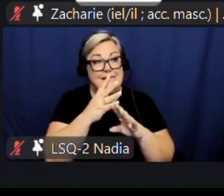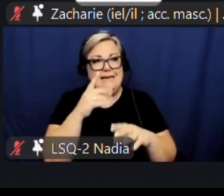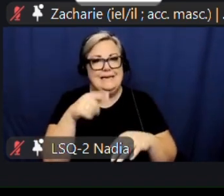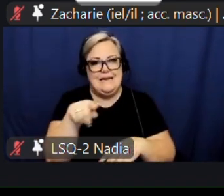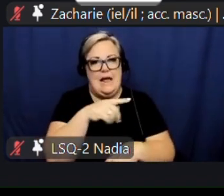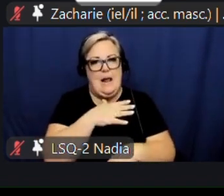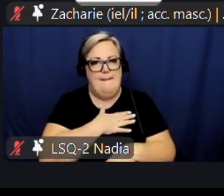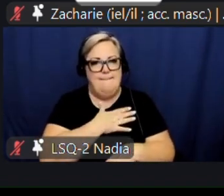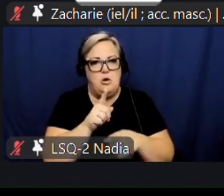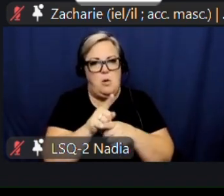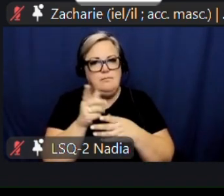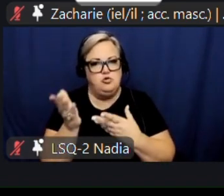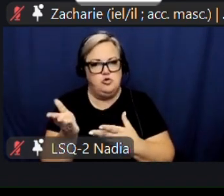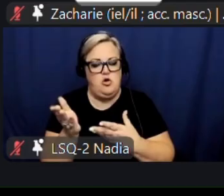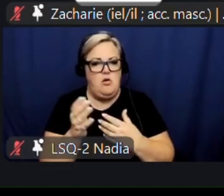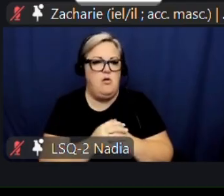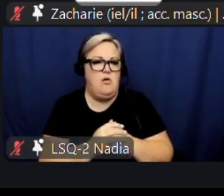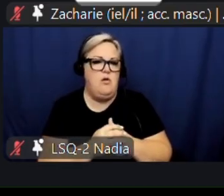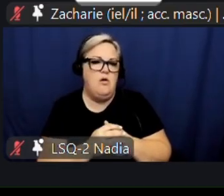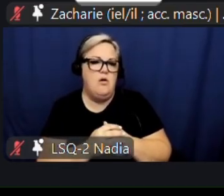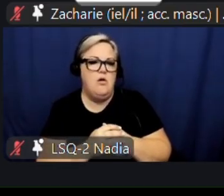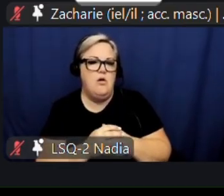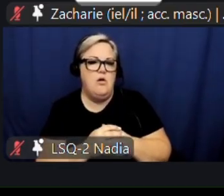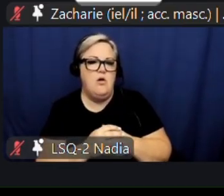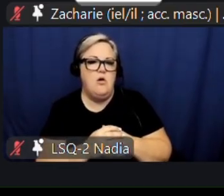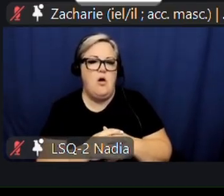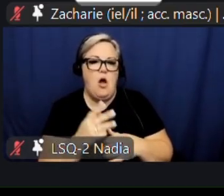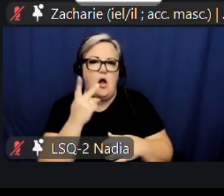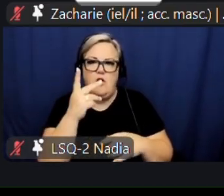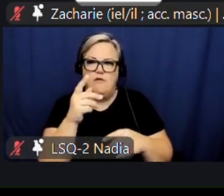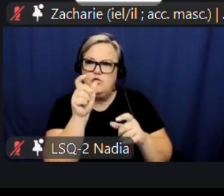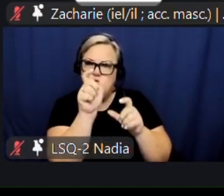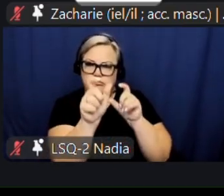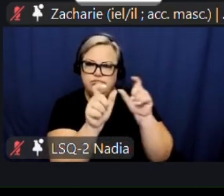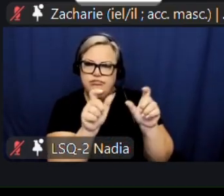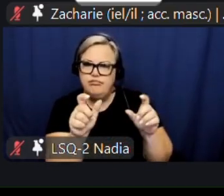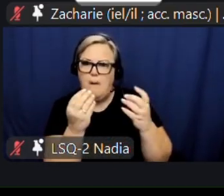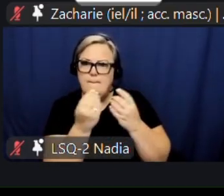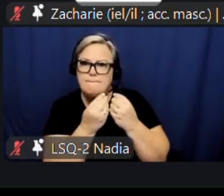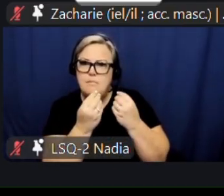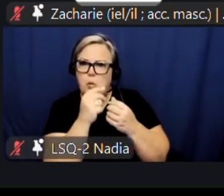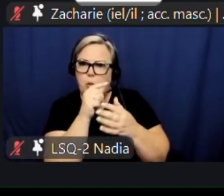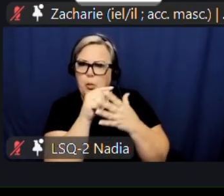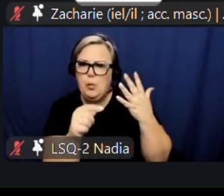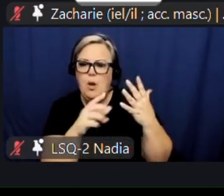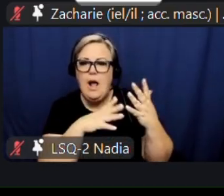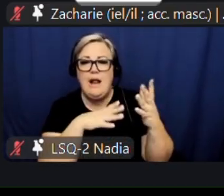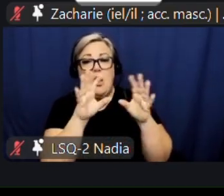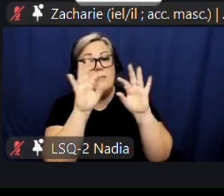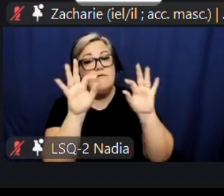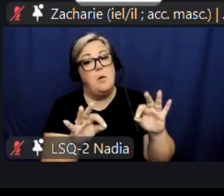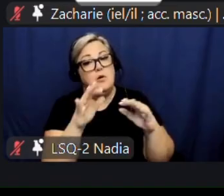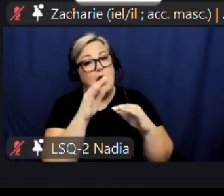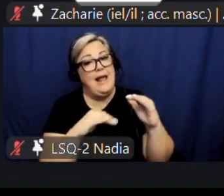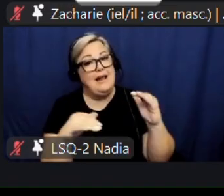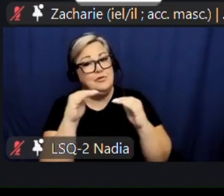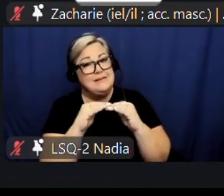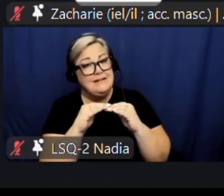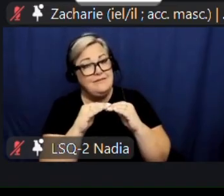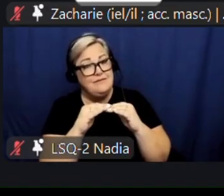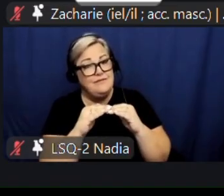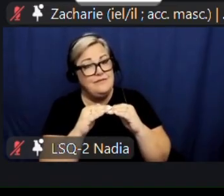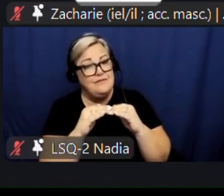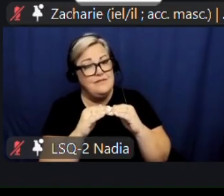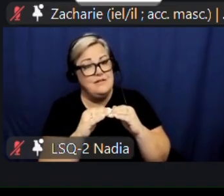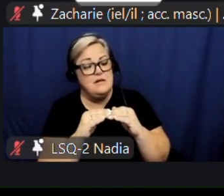ça. Donc, vous aurez décelé quand même plusieurs éléments ici. On a des formulaires inclusifs qui